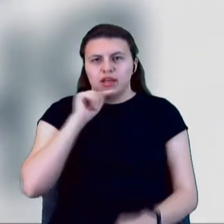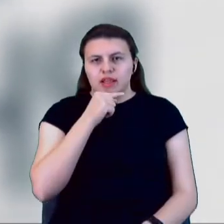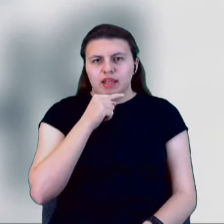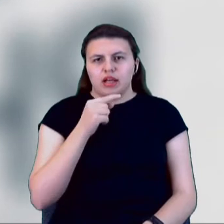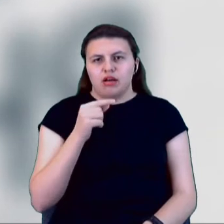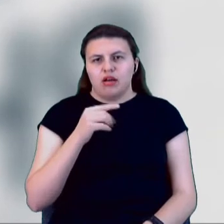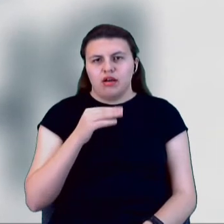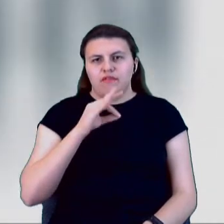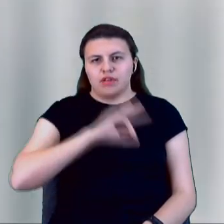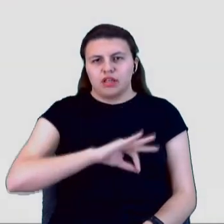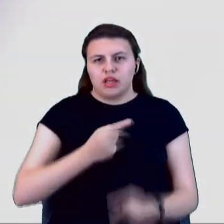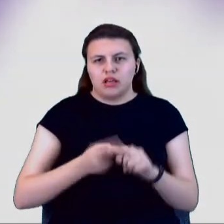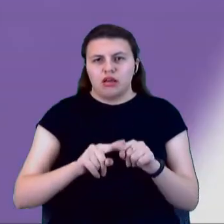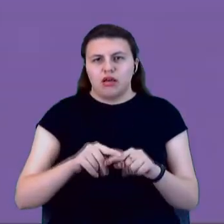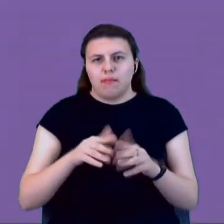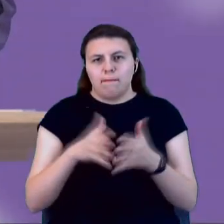це більш спеціальна тема.